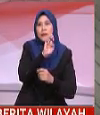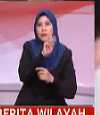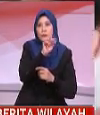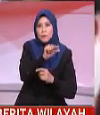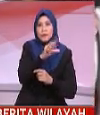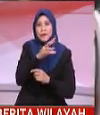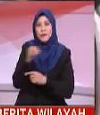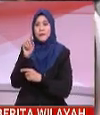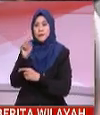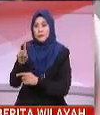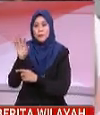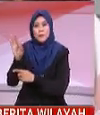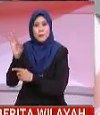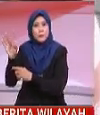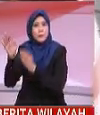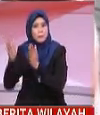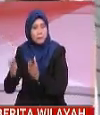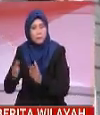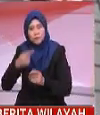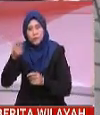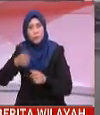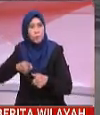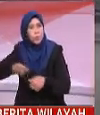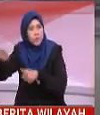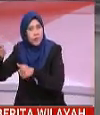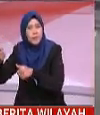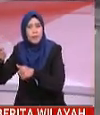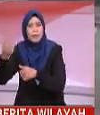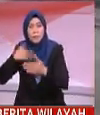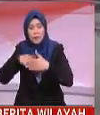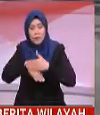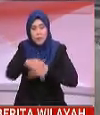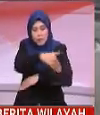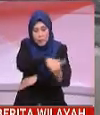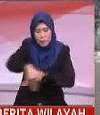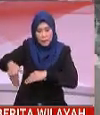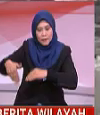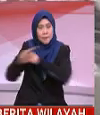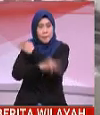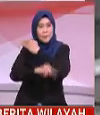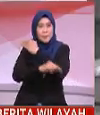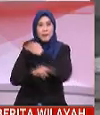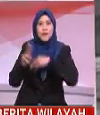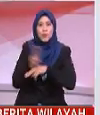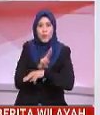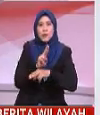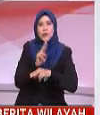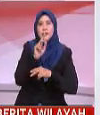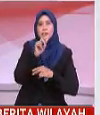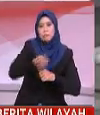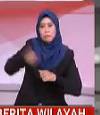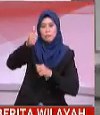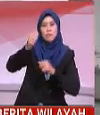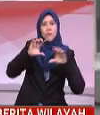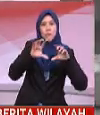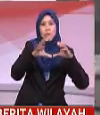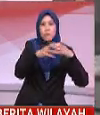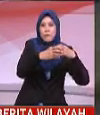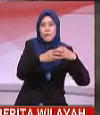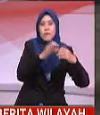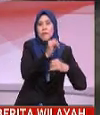seramai 119 lagi pengusiran melibatkan parti yang memasuki sempadan negeri menggunakan tekong di bawah Akta